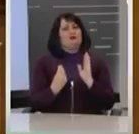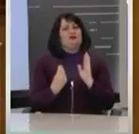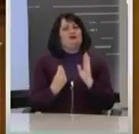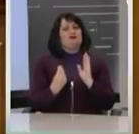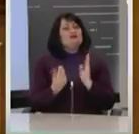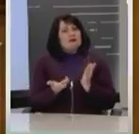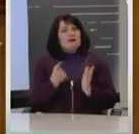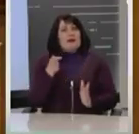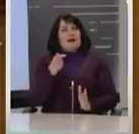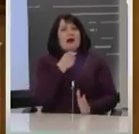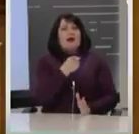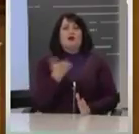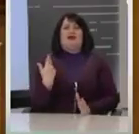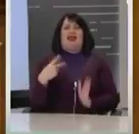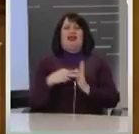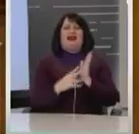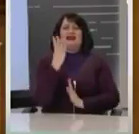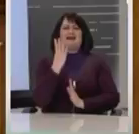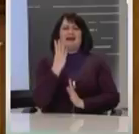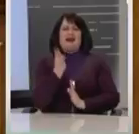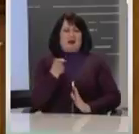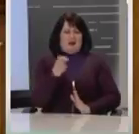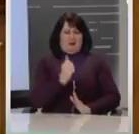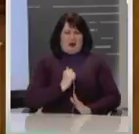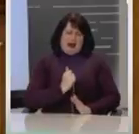έξοδο πυροτέχνημα του 2014.